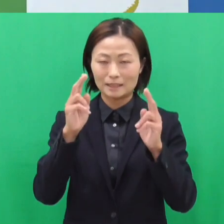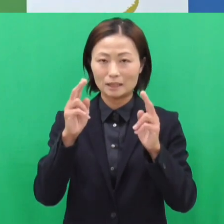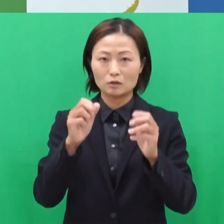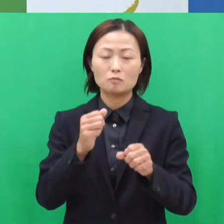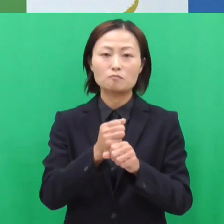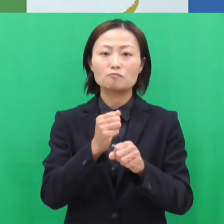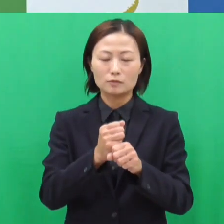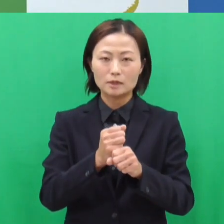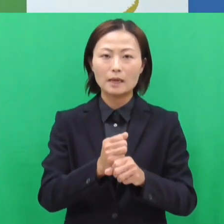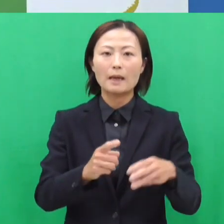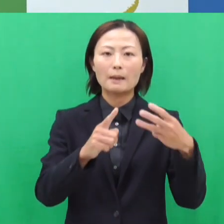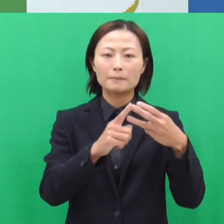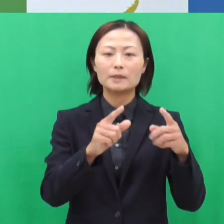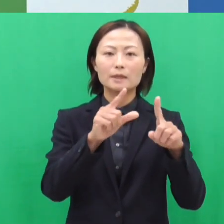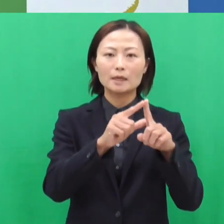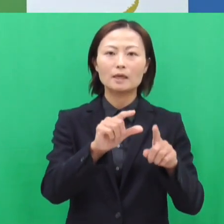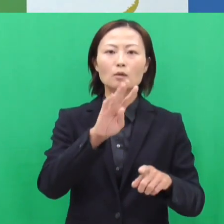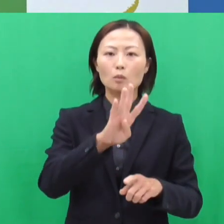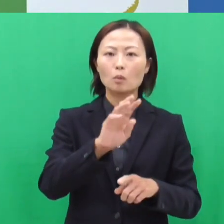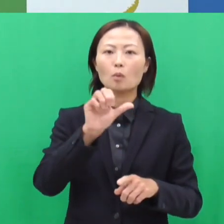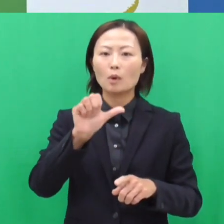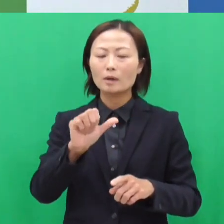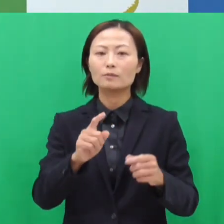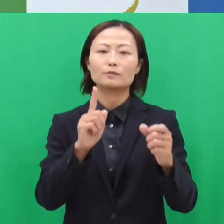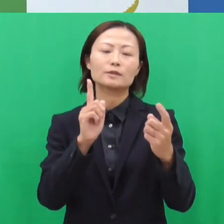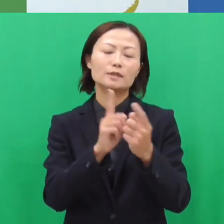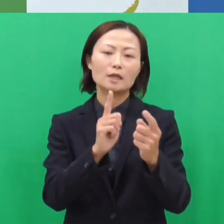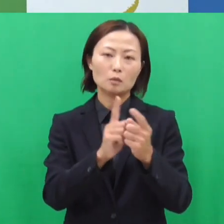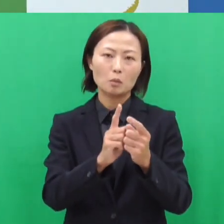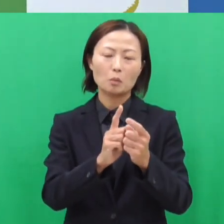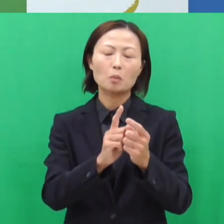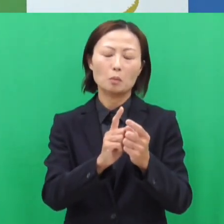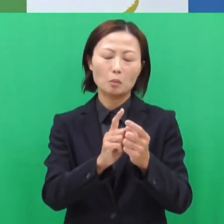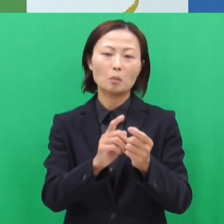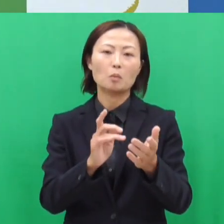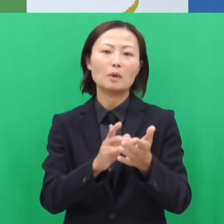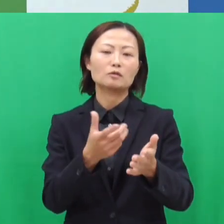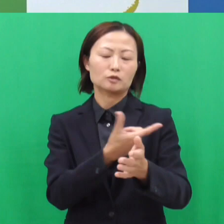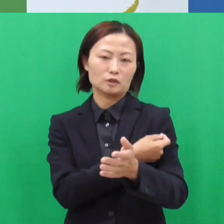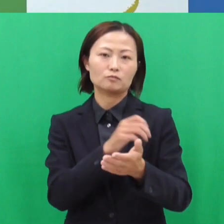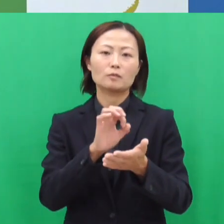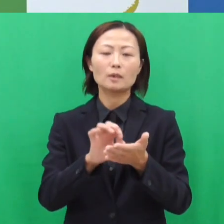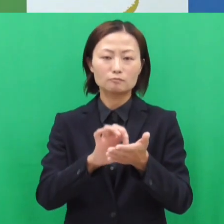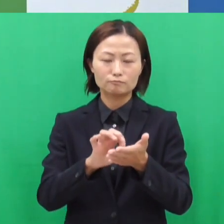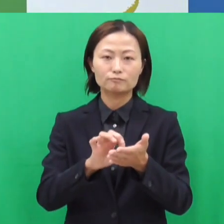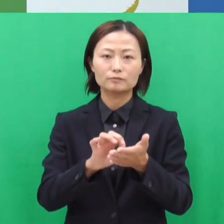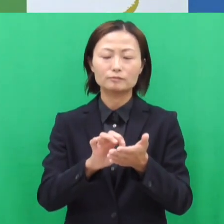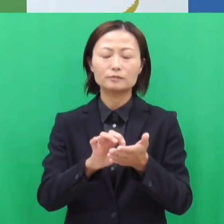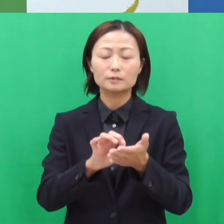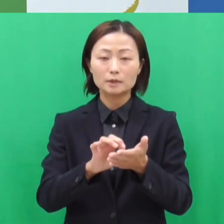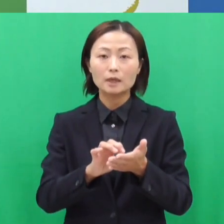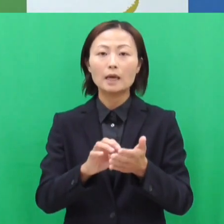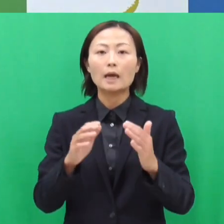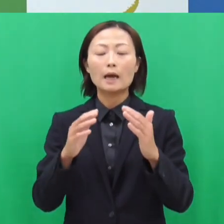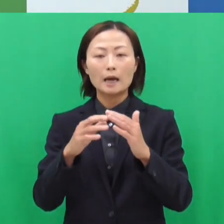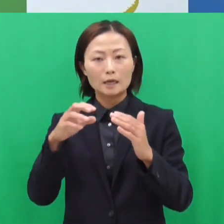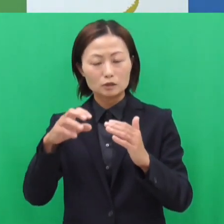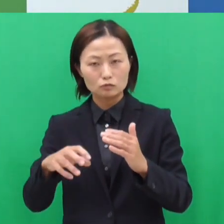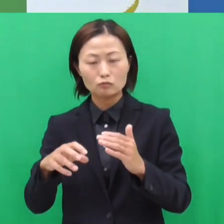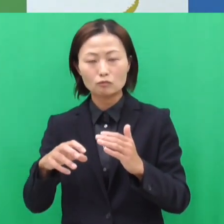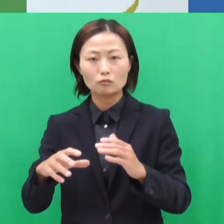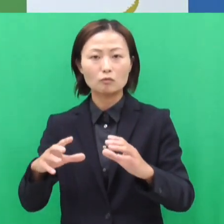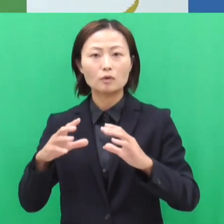の対応ワクチンになっておりますであの接種規模につきましてはですね会場の都合にもよりますけれども